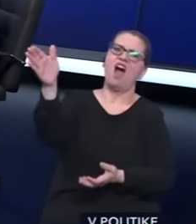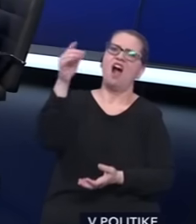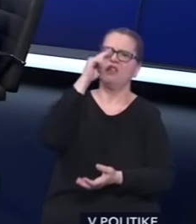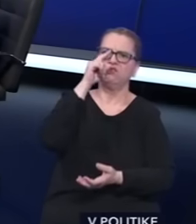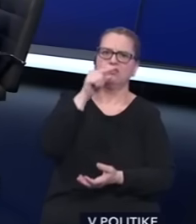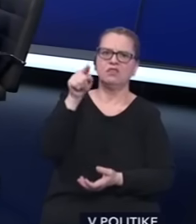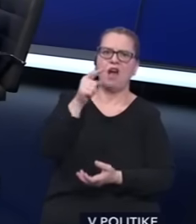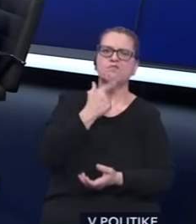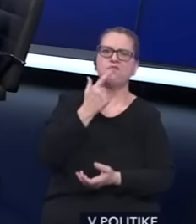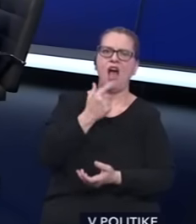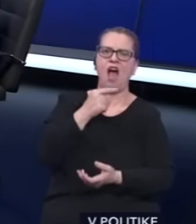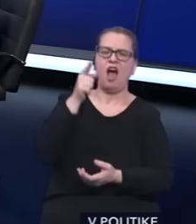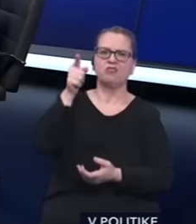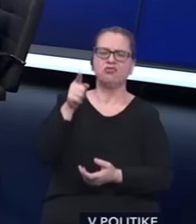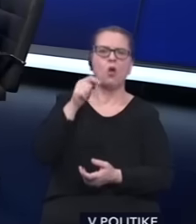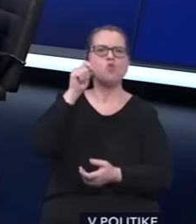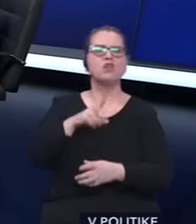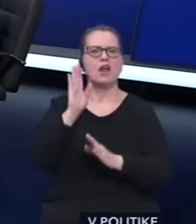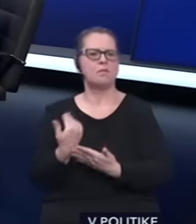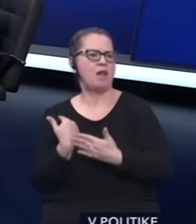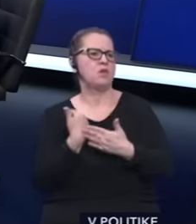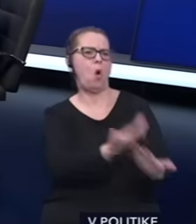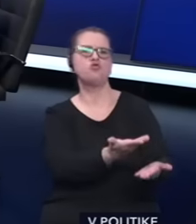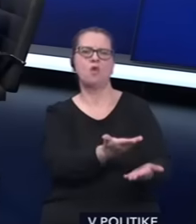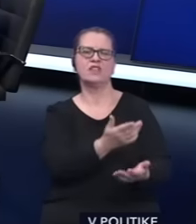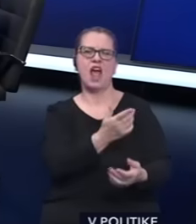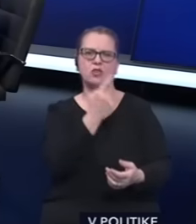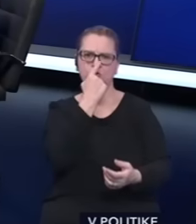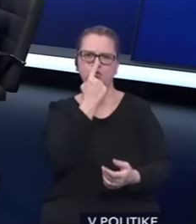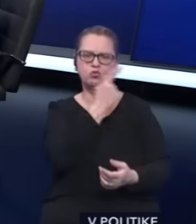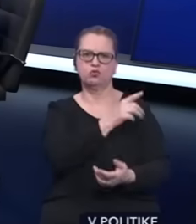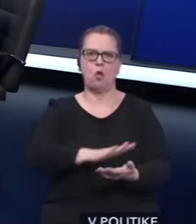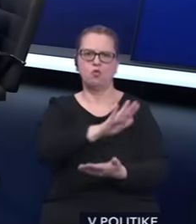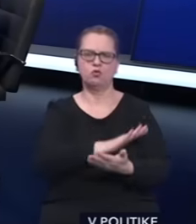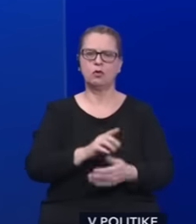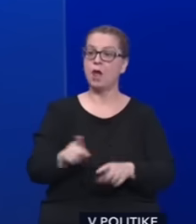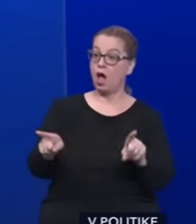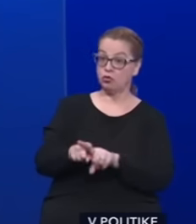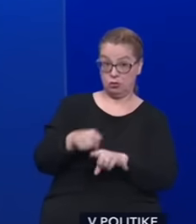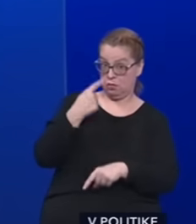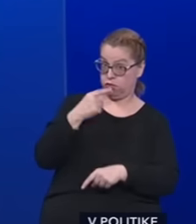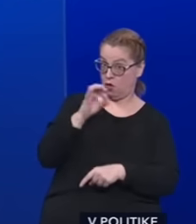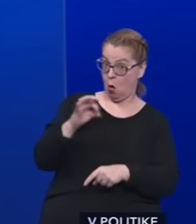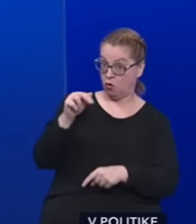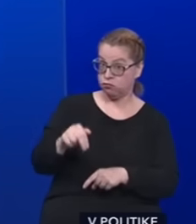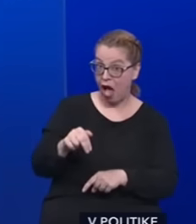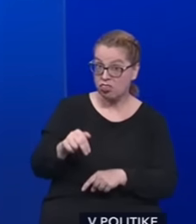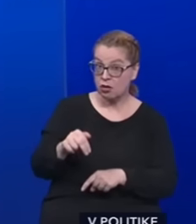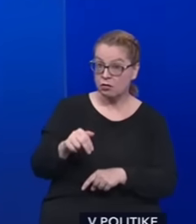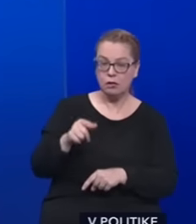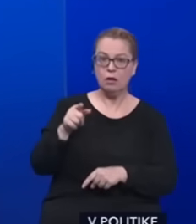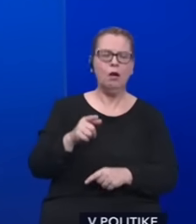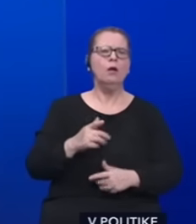že by suverénna krajina mala odovzdať nejaké svoje územie. A na druhej strane, keď vlastne to isté povie Orbán, tak vy vystupujete akože